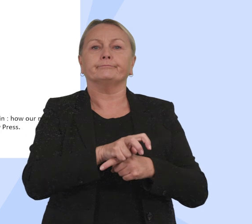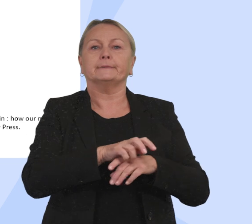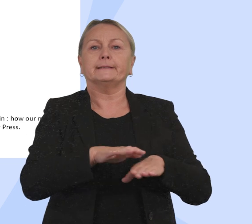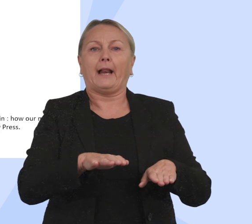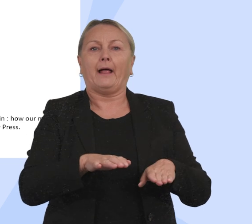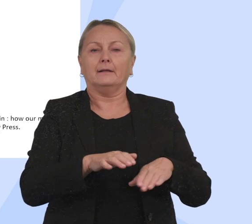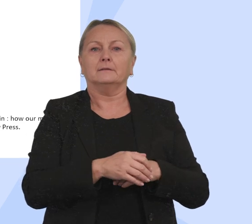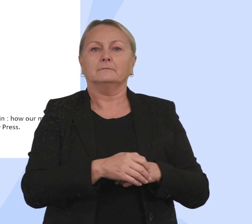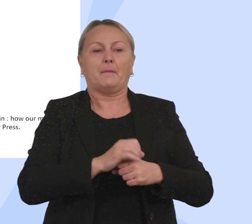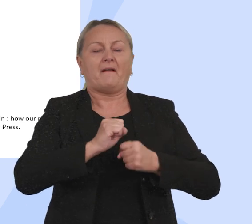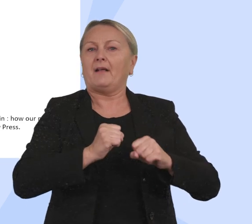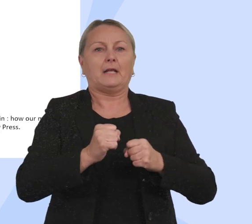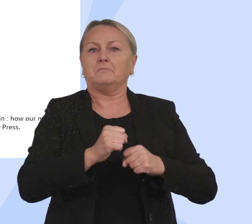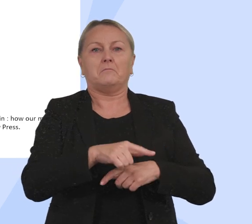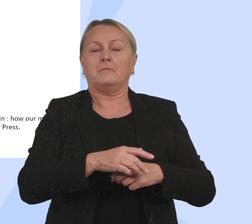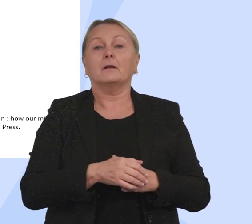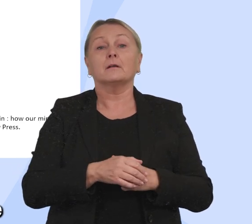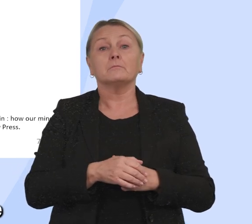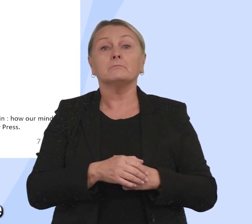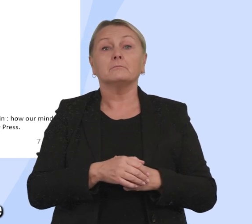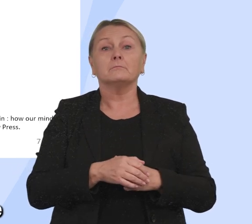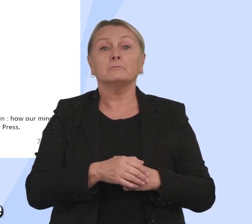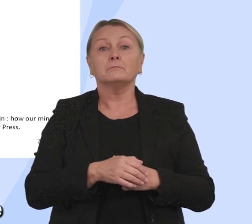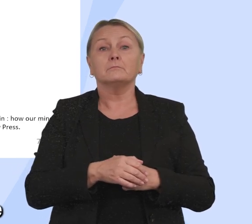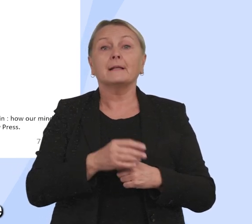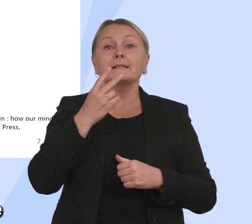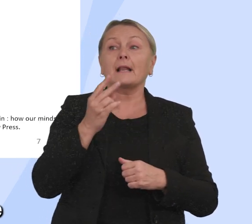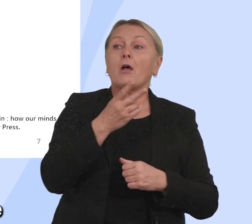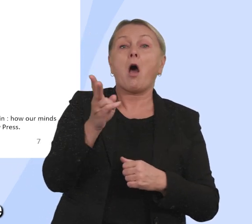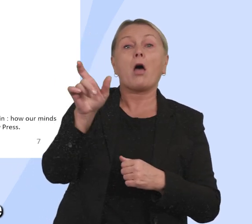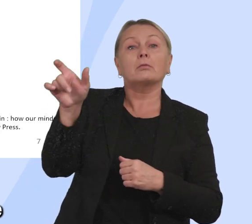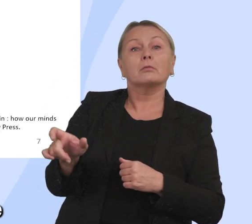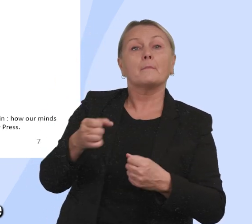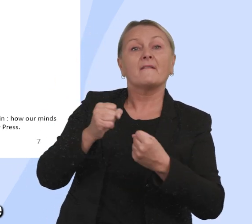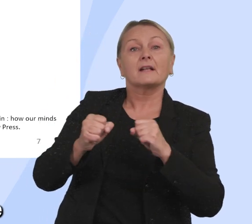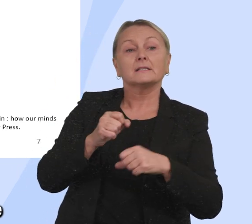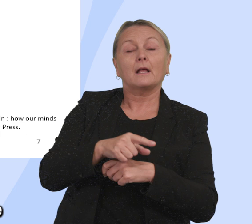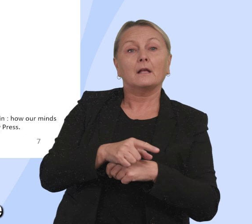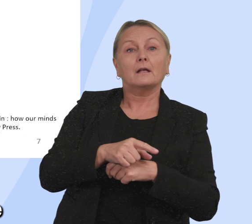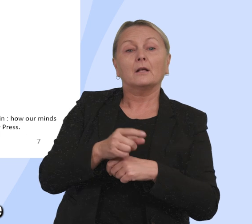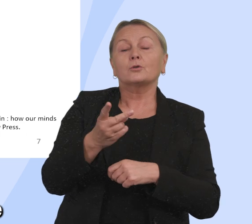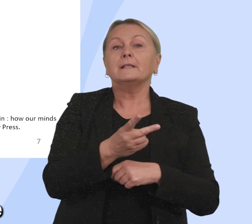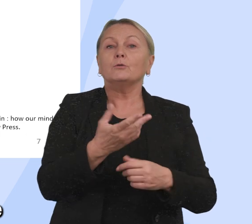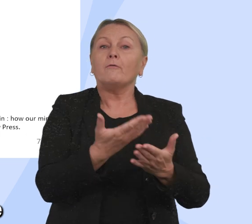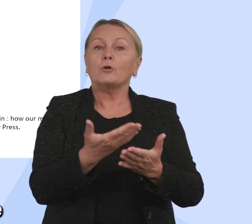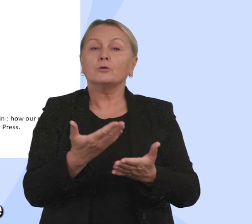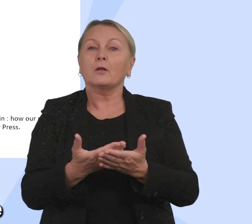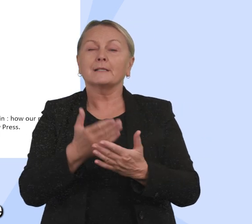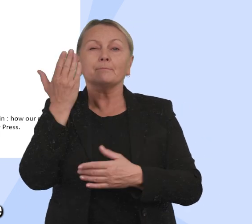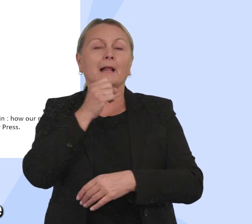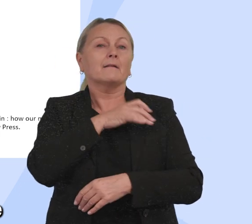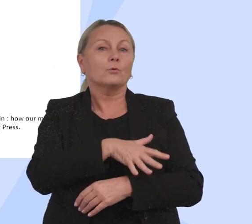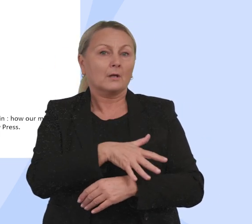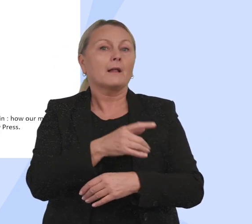en anden bevæge sig. Så de foreslår, at de spejlneuroner, at det er en måde,